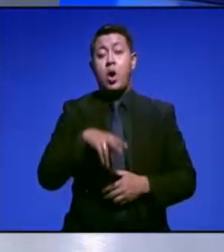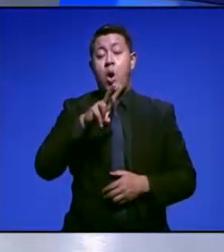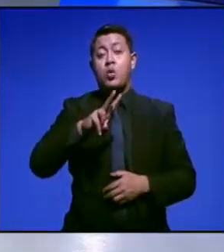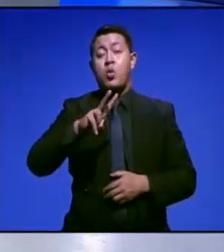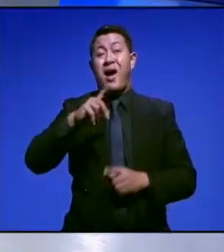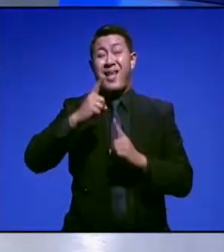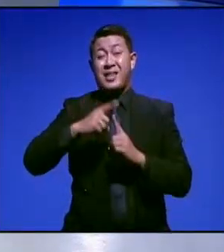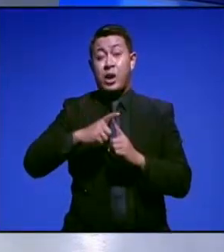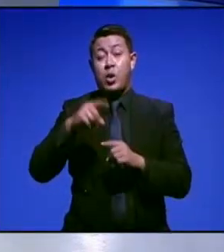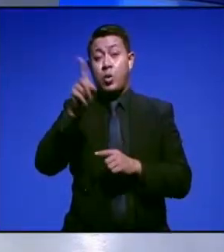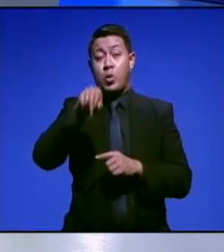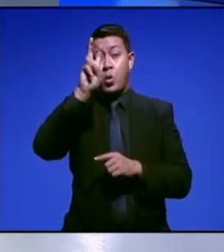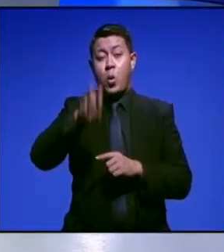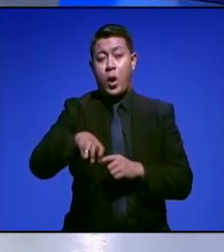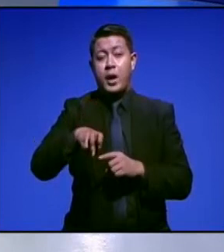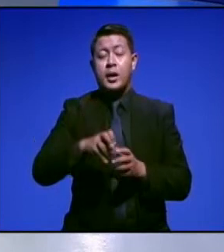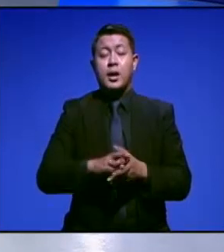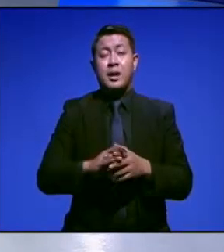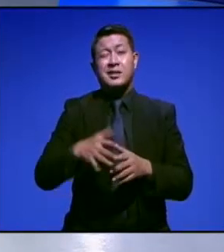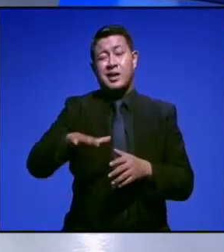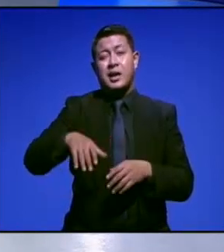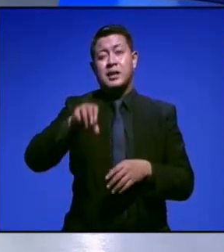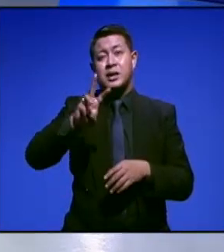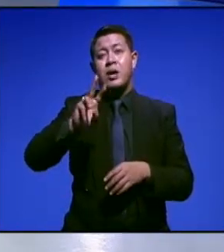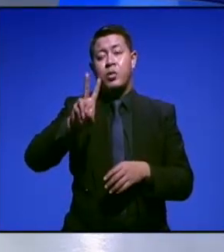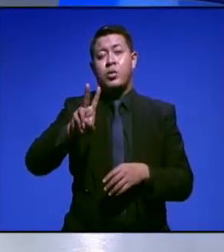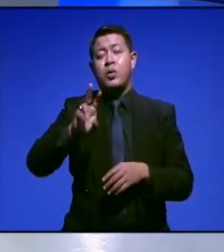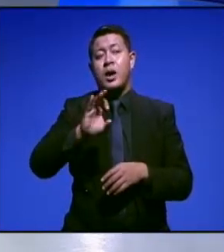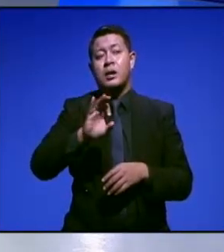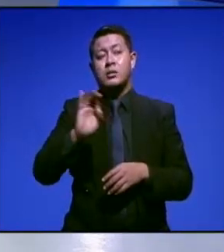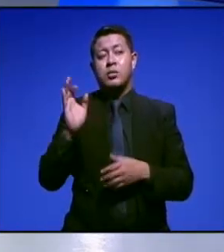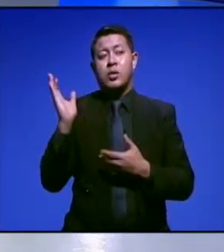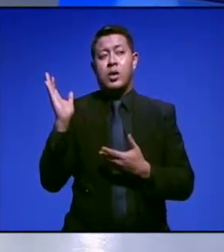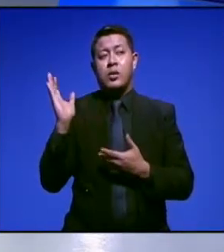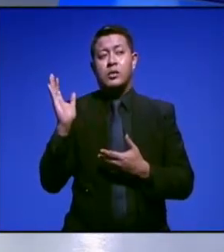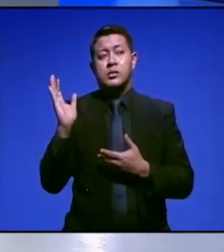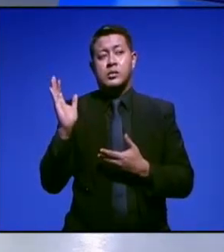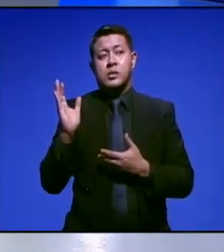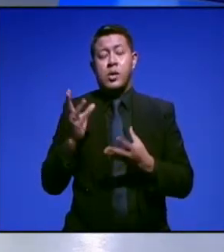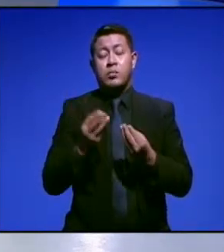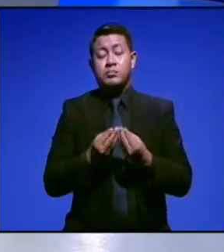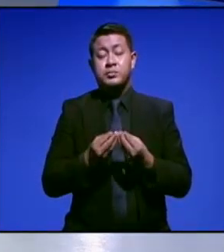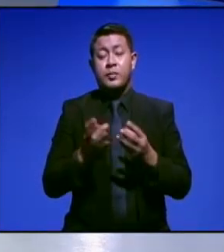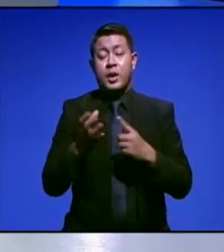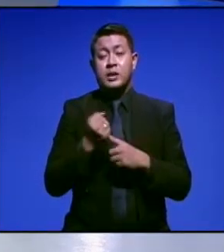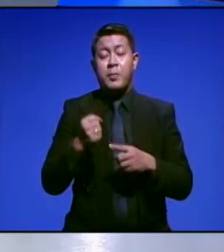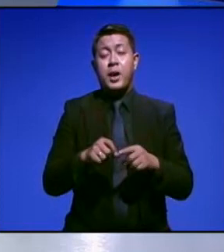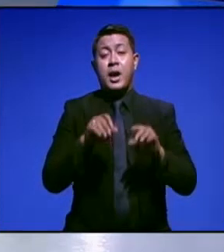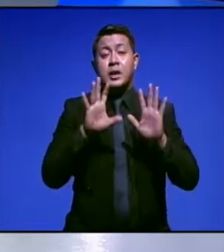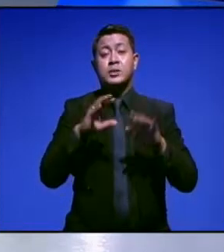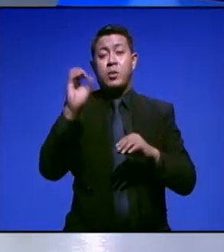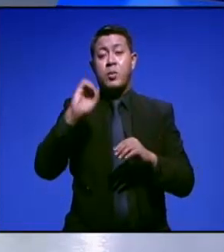2000000000000 Dollar Amerika atau sekitar 32800 Triliun Rupiah jumlah ini mencapai